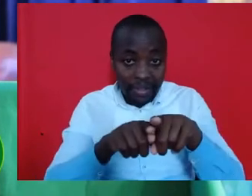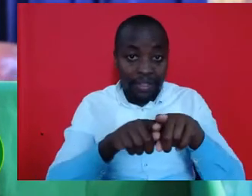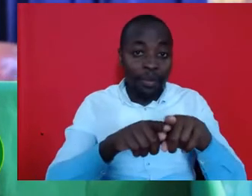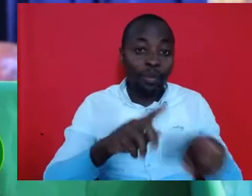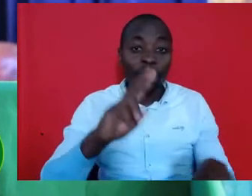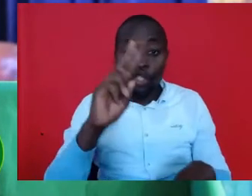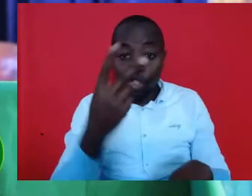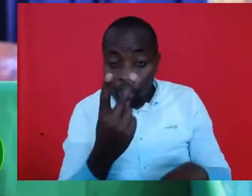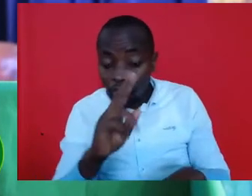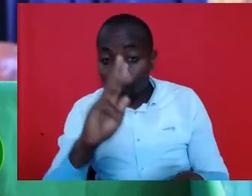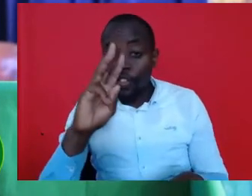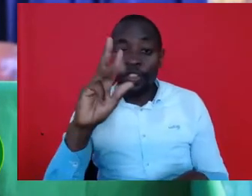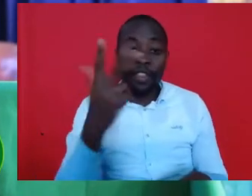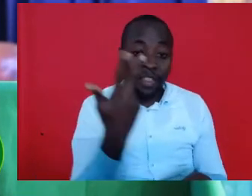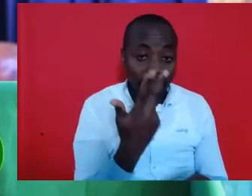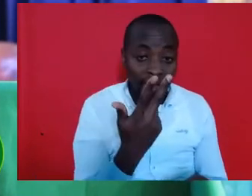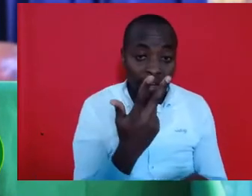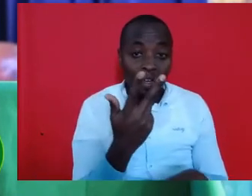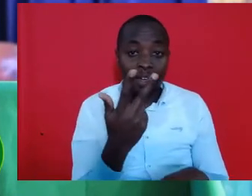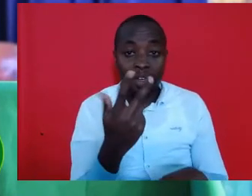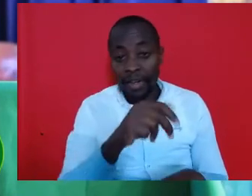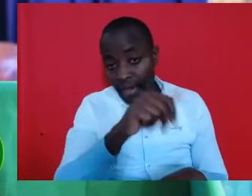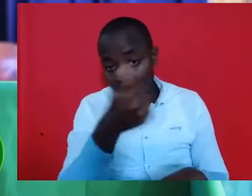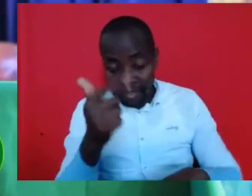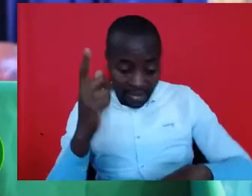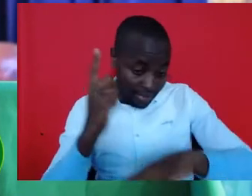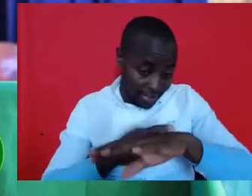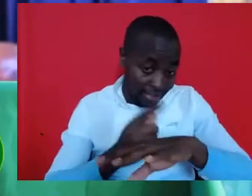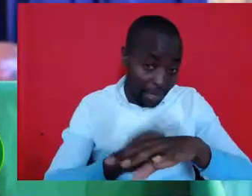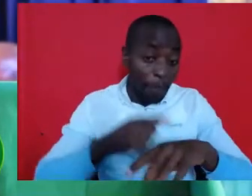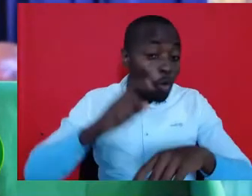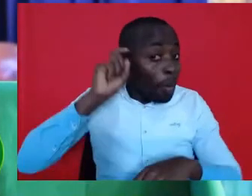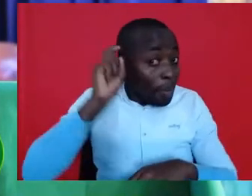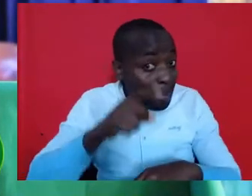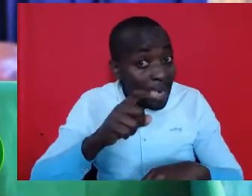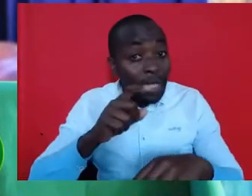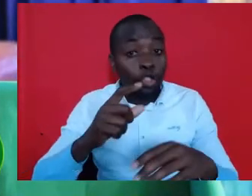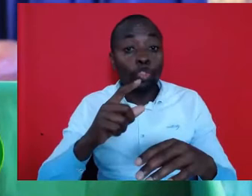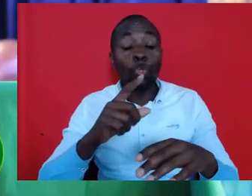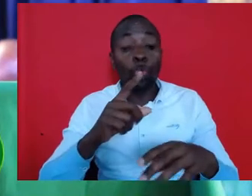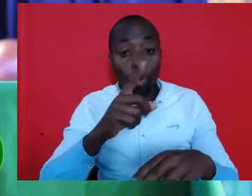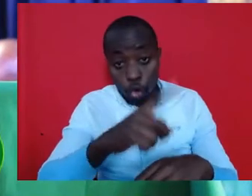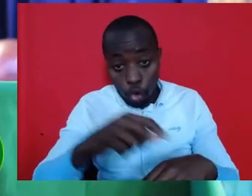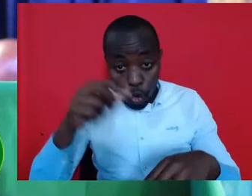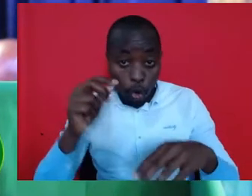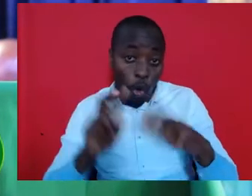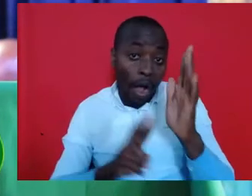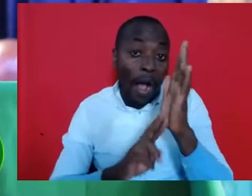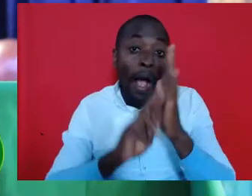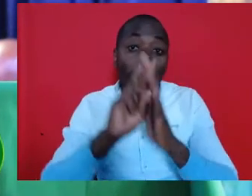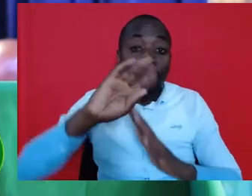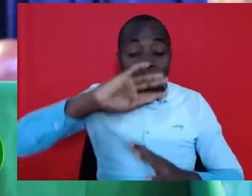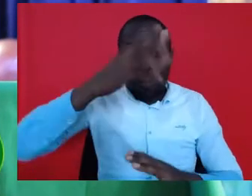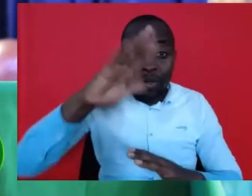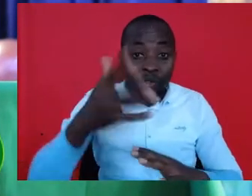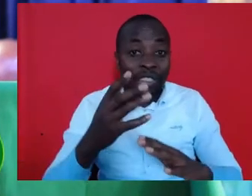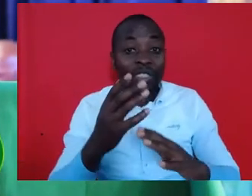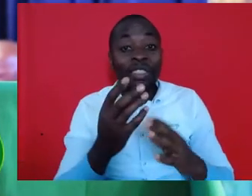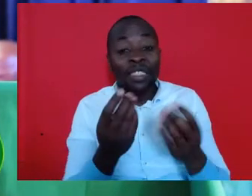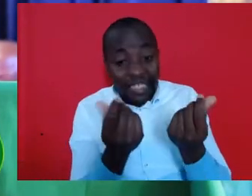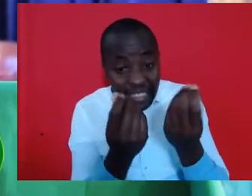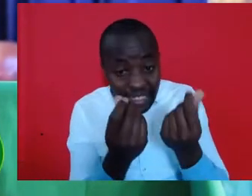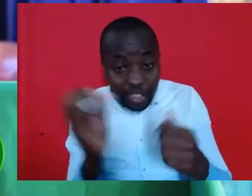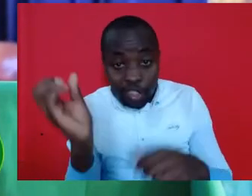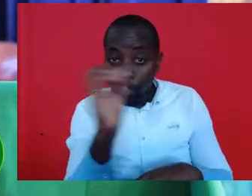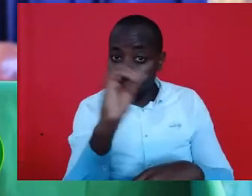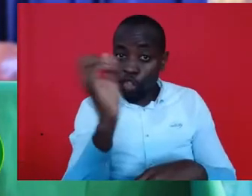uende mara nyingine. Bwana anasema lazima tukue mlima. Na sio kazi rahisi mpendwa,